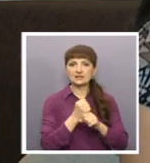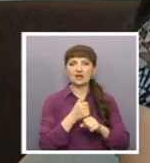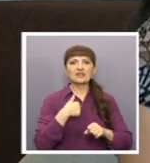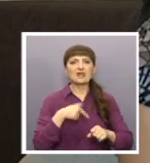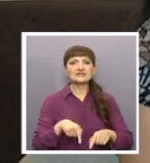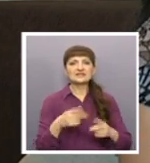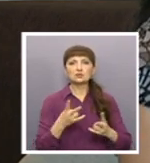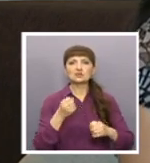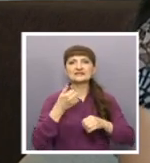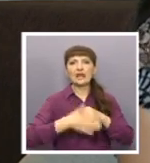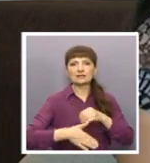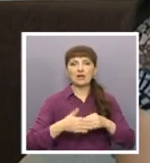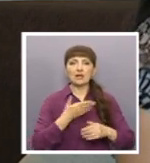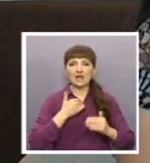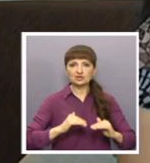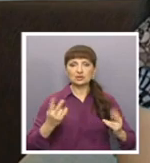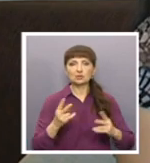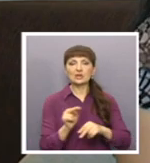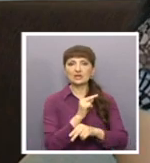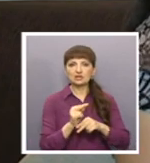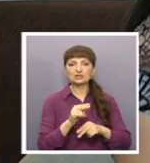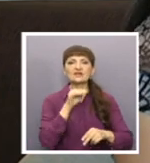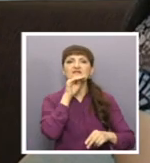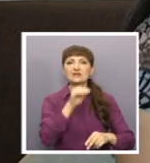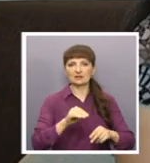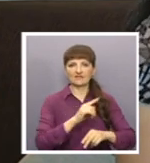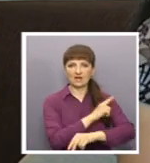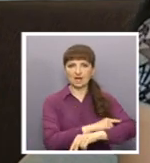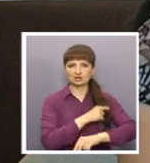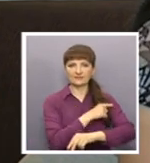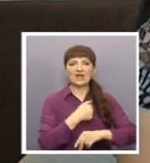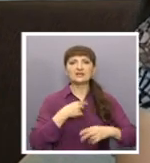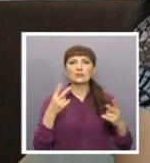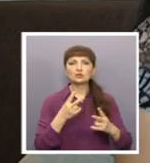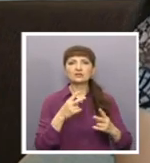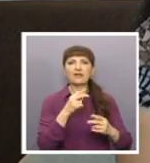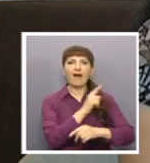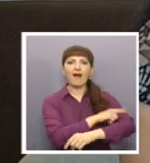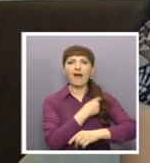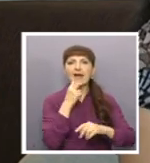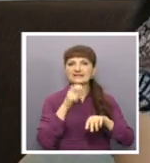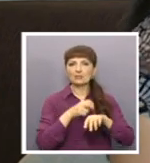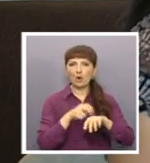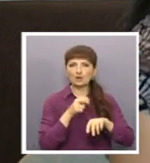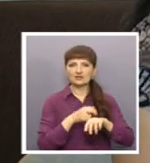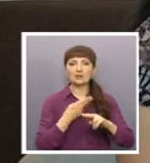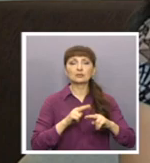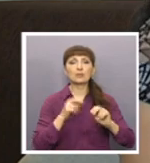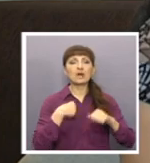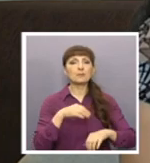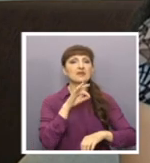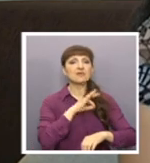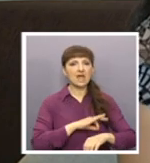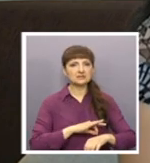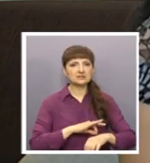центр, в котором наши дети могли бы лечиться. Нам нужны квалифицированные специалисты. Нам нужны антибиотики, которые мы можем применять.